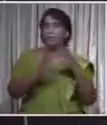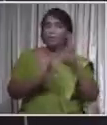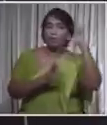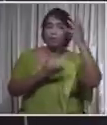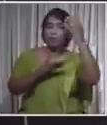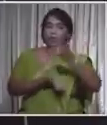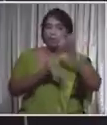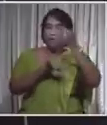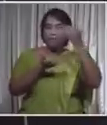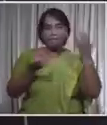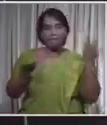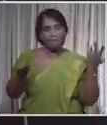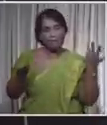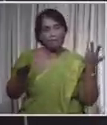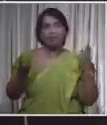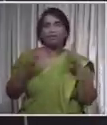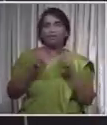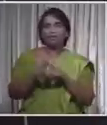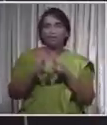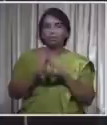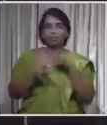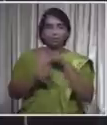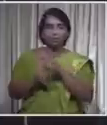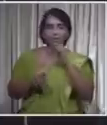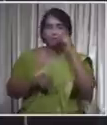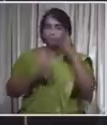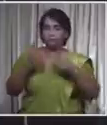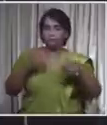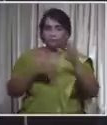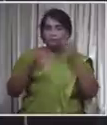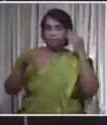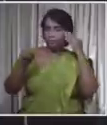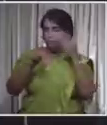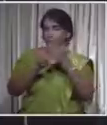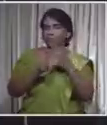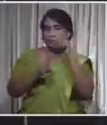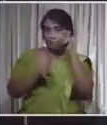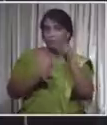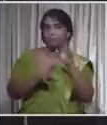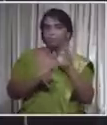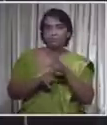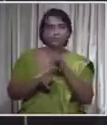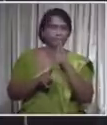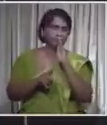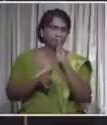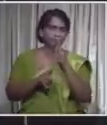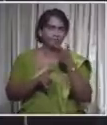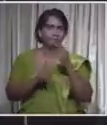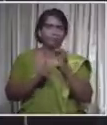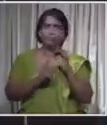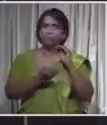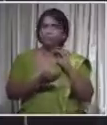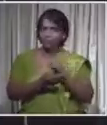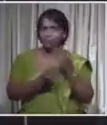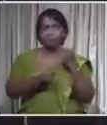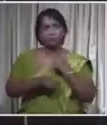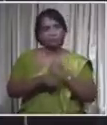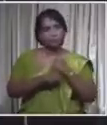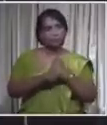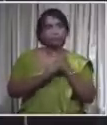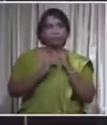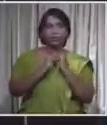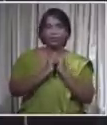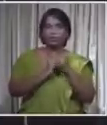මිනිහට යන්නත් බෑ. ඉතින් මේ මිනිස්සුන්ට ගැන කල්පනා කරා නම් අඩු ගානේ පුද්ගලිකාංශයට හරි රජයේ රාජ්‍ය සේවයට